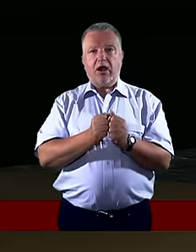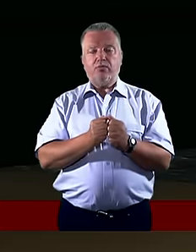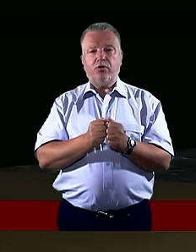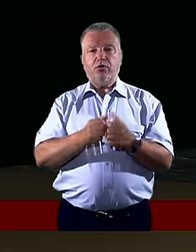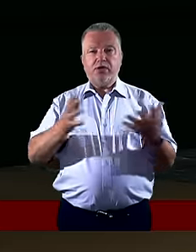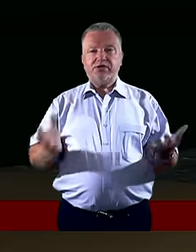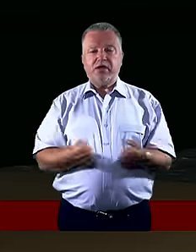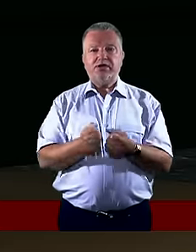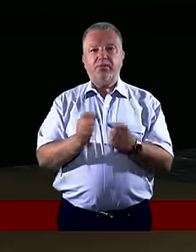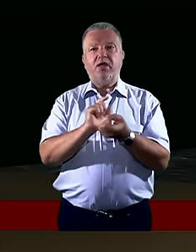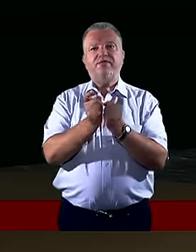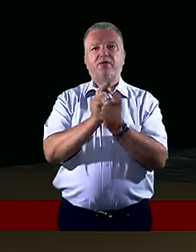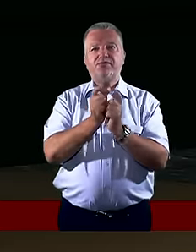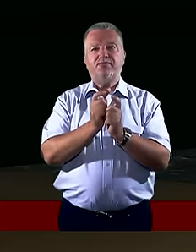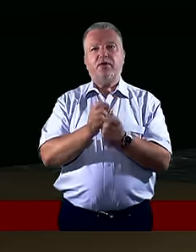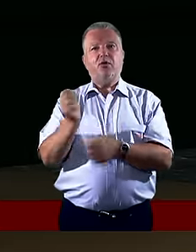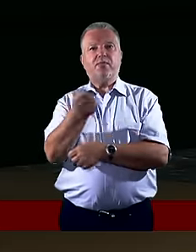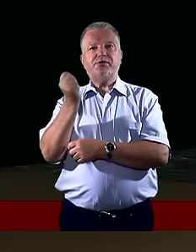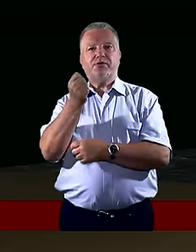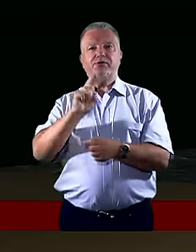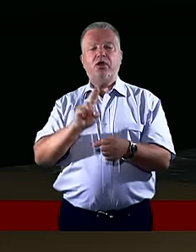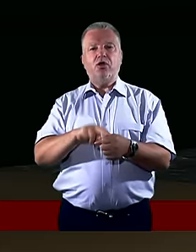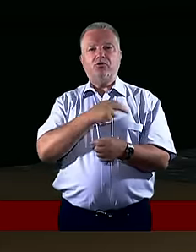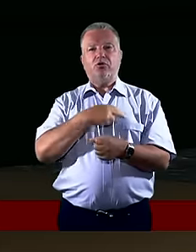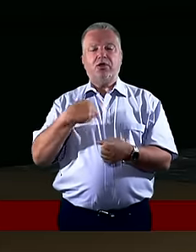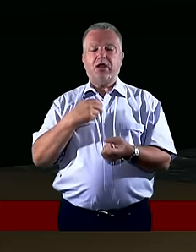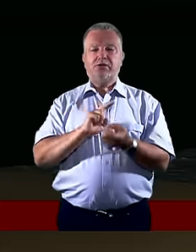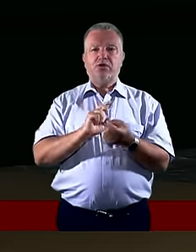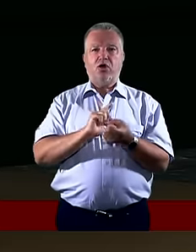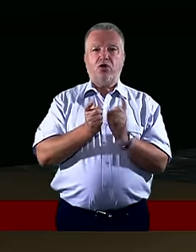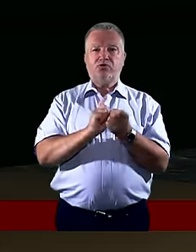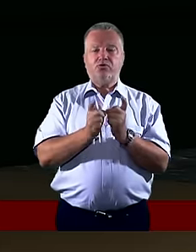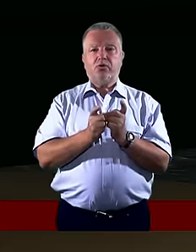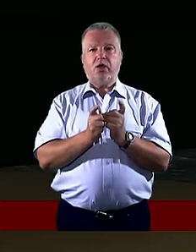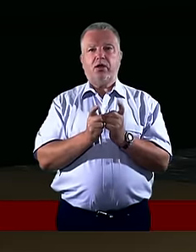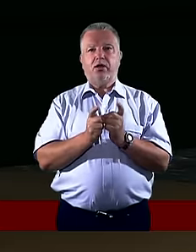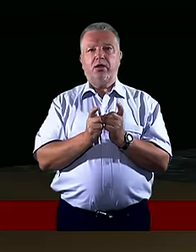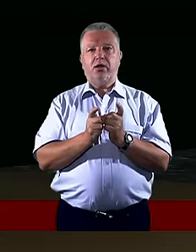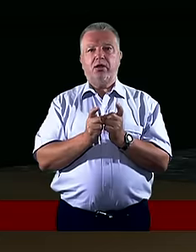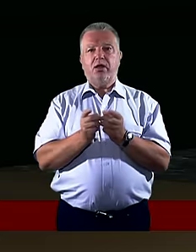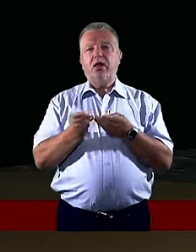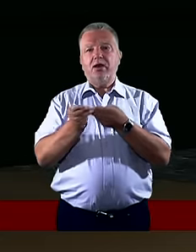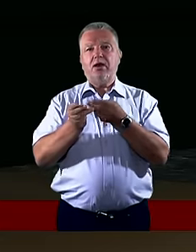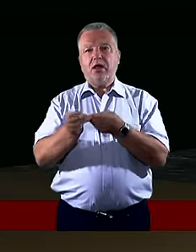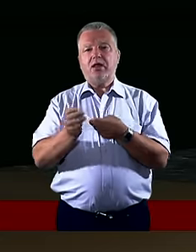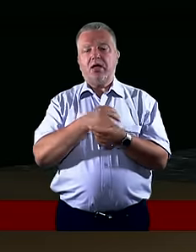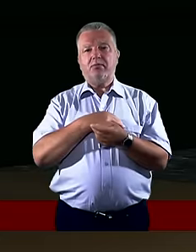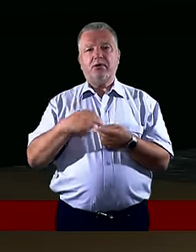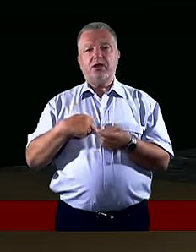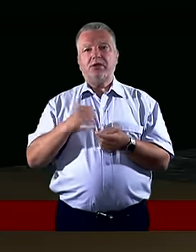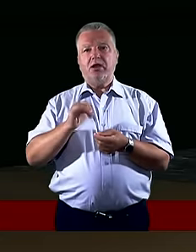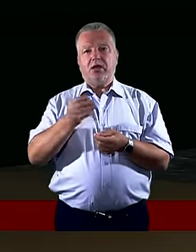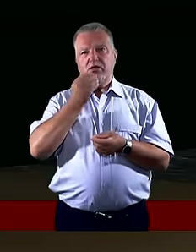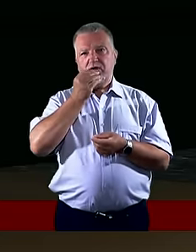albo znajdziemy fałszywego pasterza, który nas oszuka, że nas będzie karmił, nakarmi